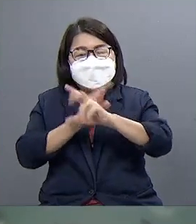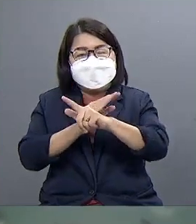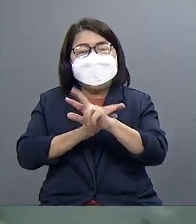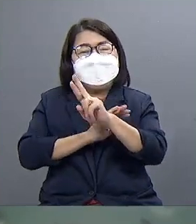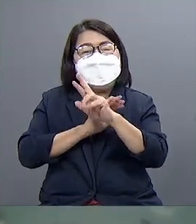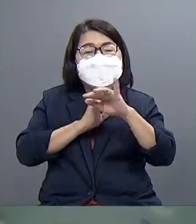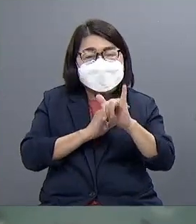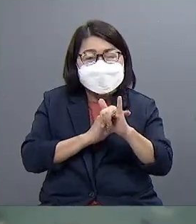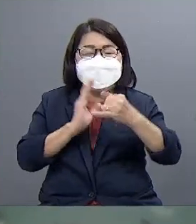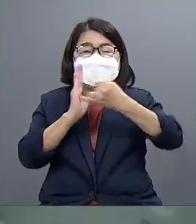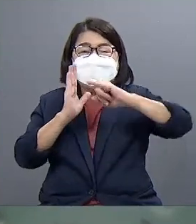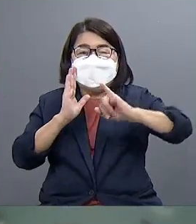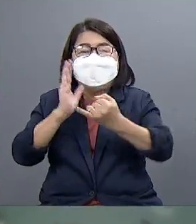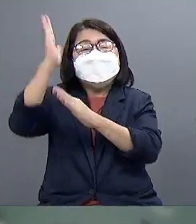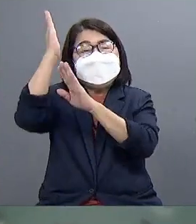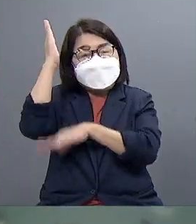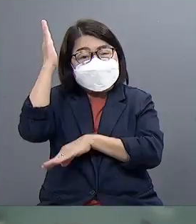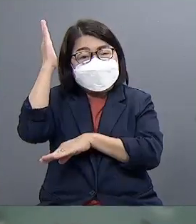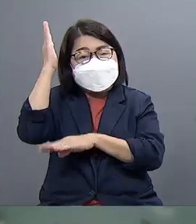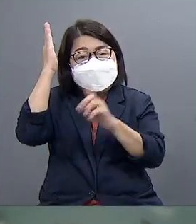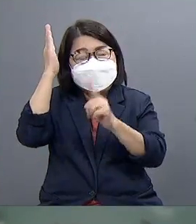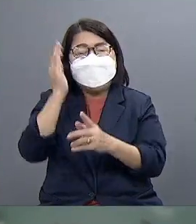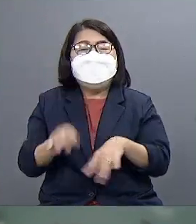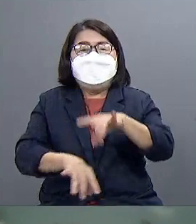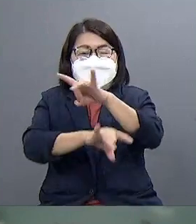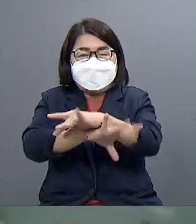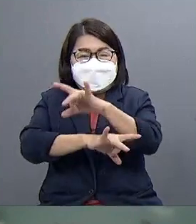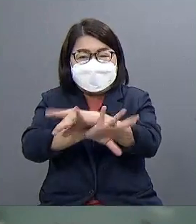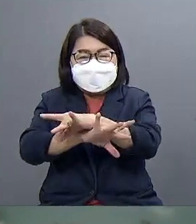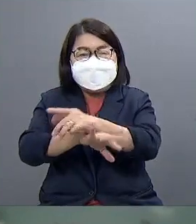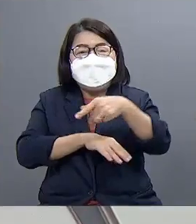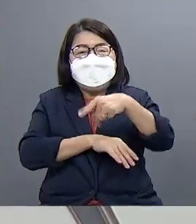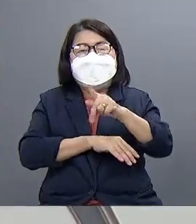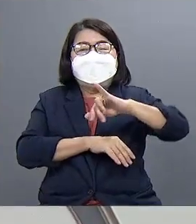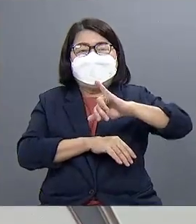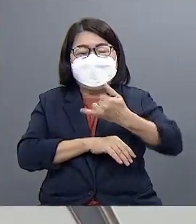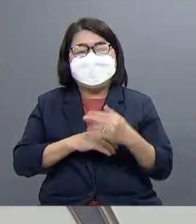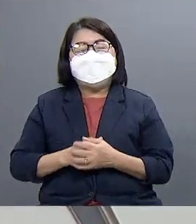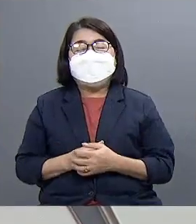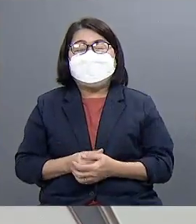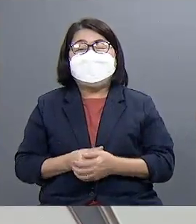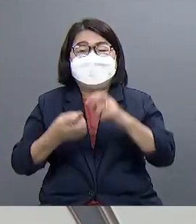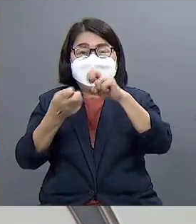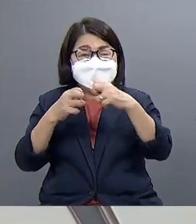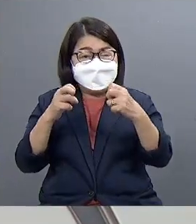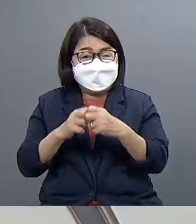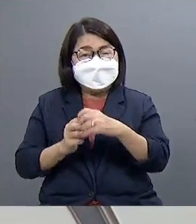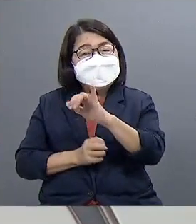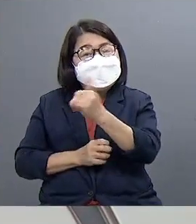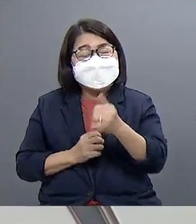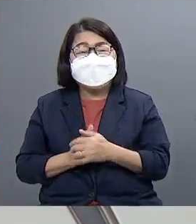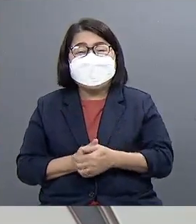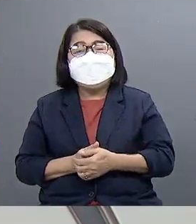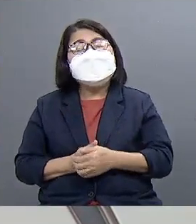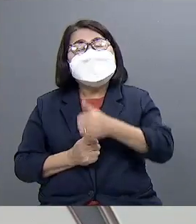ที่พักใต้ต้องระวังที่เพชรบุรีและประจวบคีรีขันธ์ขาแต่ผลกระทบที่อาจจะเป็นหญ้าดีอย่างนึงก็คือวันนี้